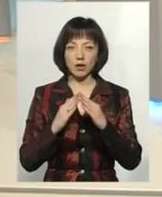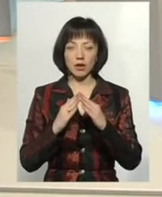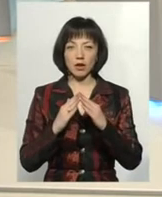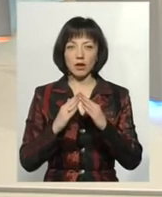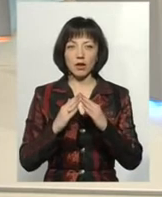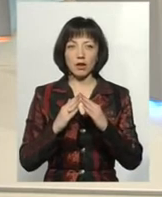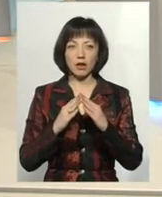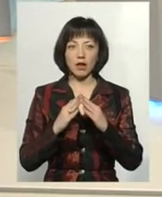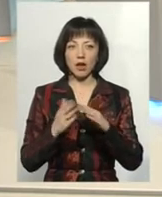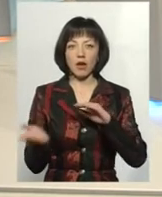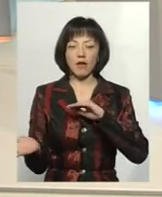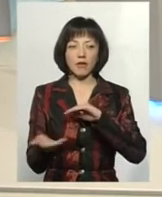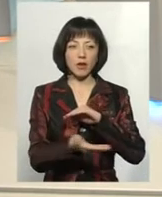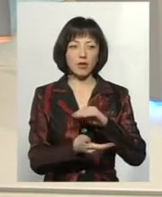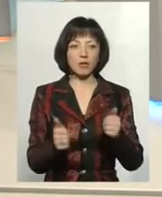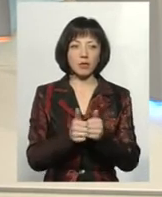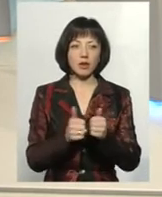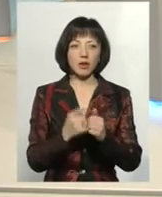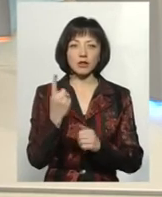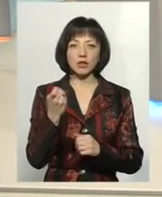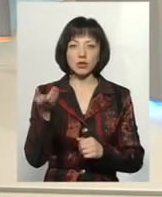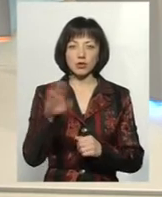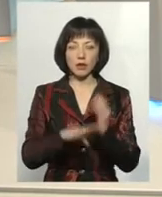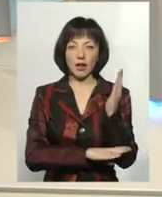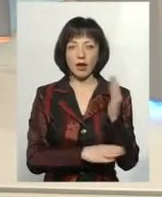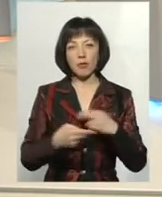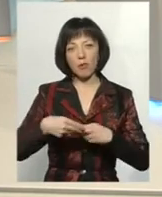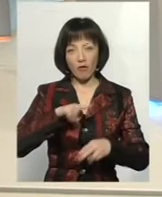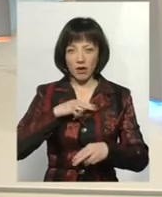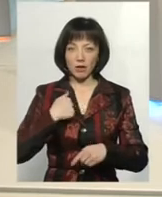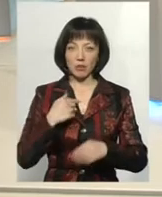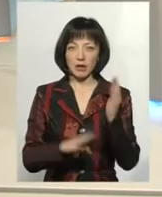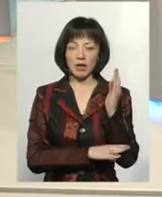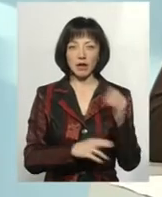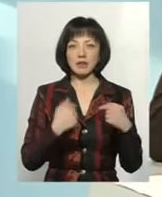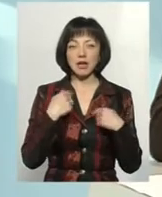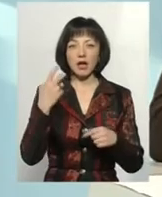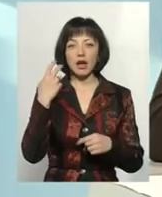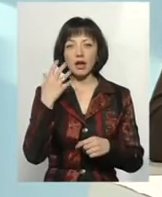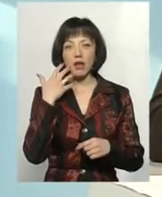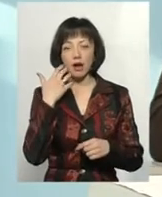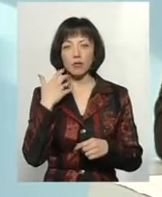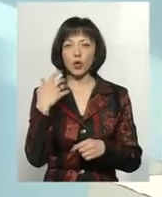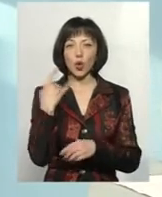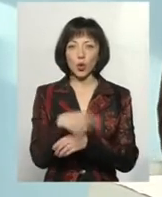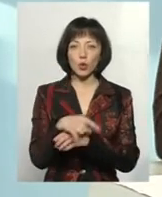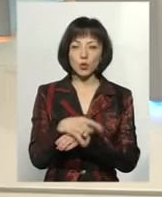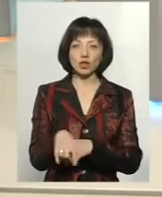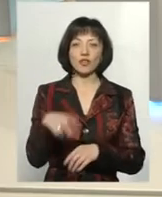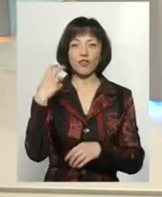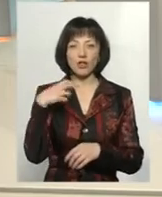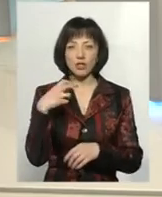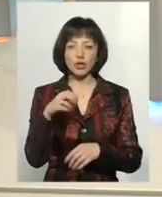100 дерев. Питання, повернуть нам ці дерева чи ні? Це яблуні, груші, вишні, оріхи і